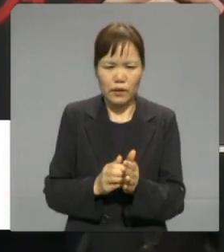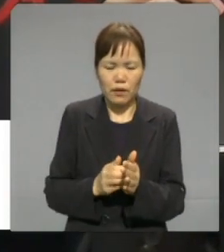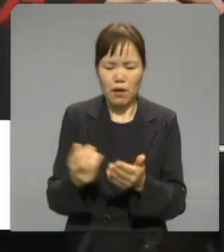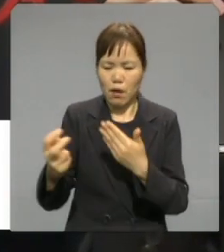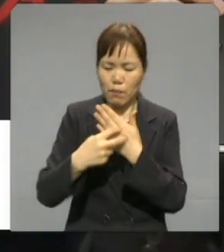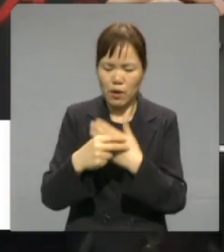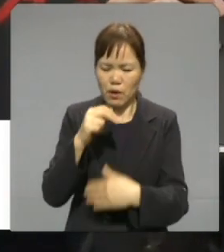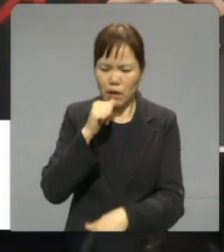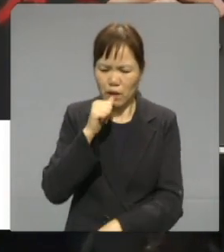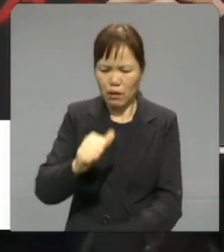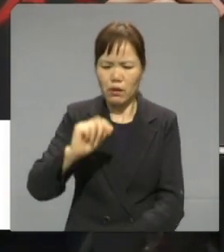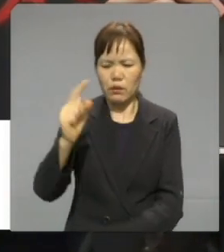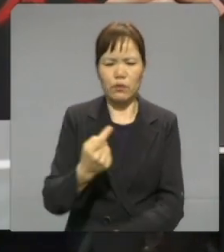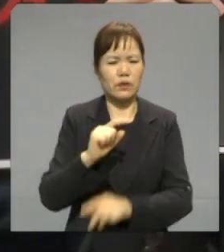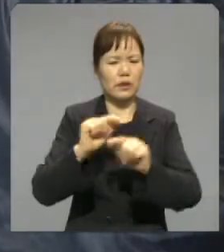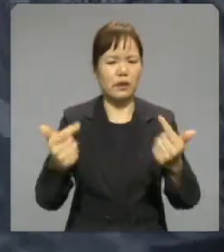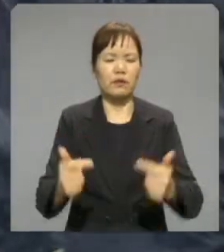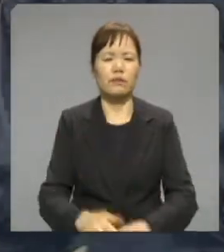되기까지는는은